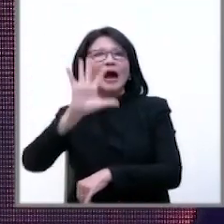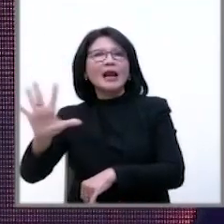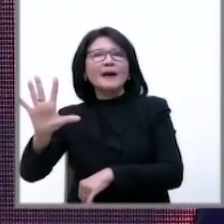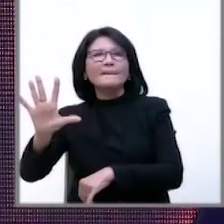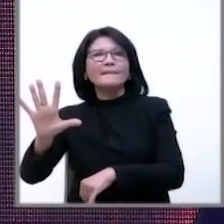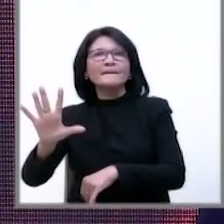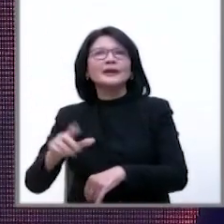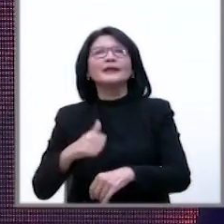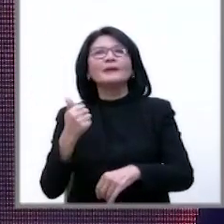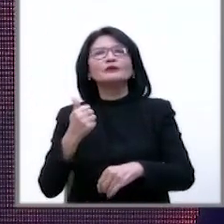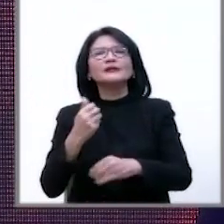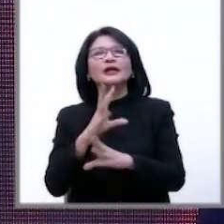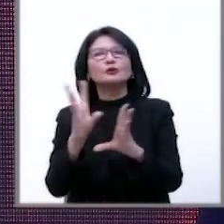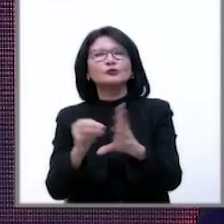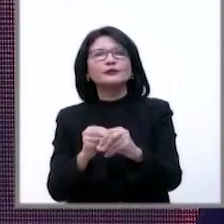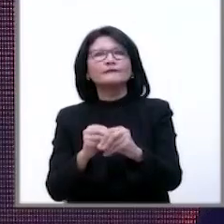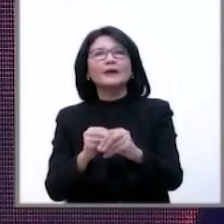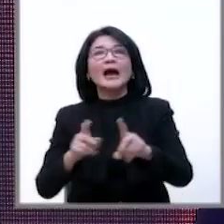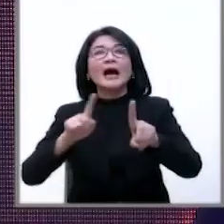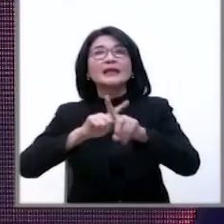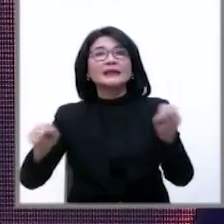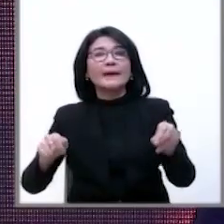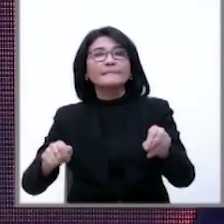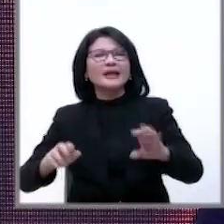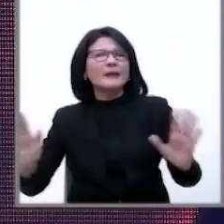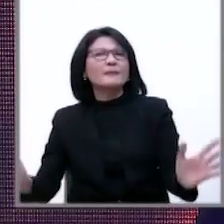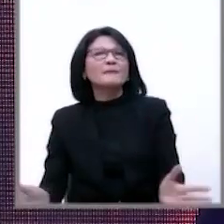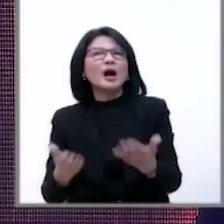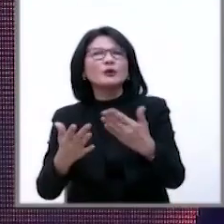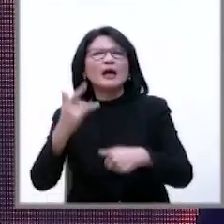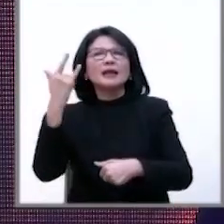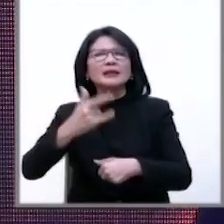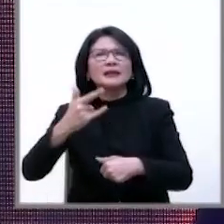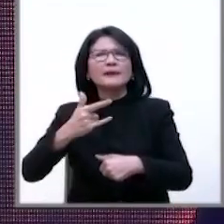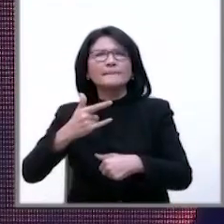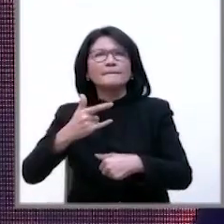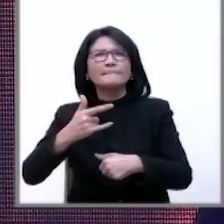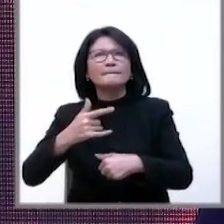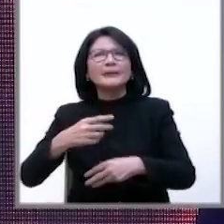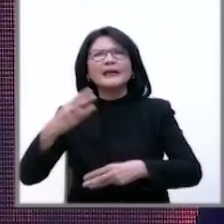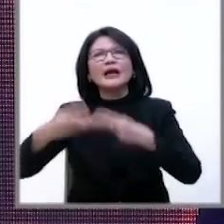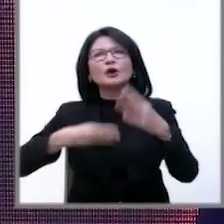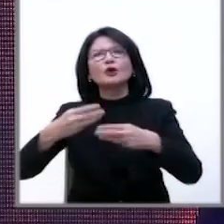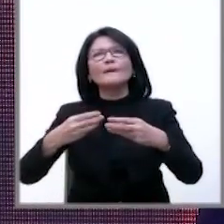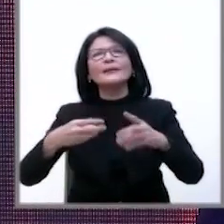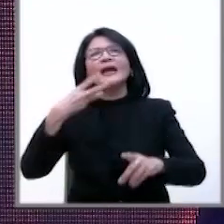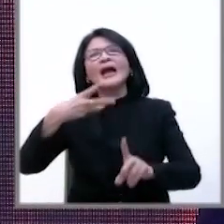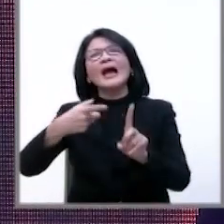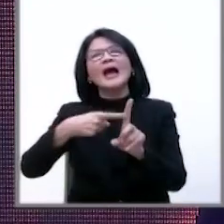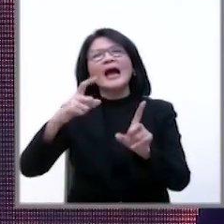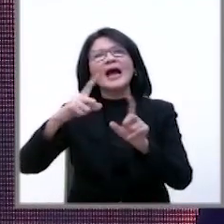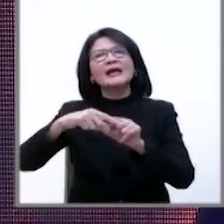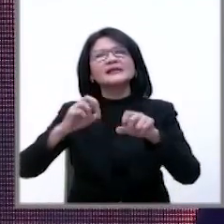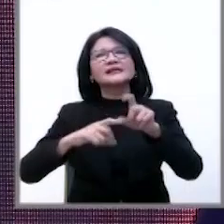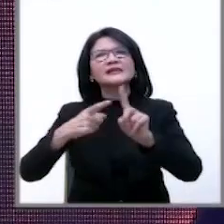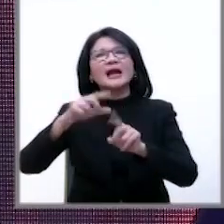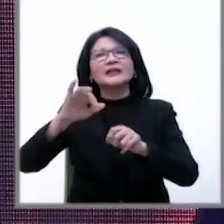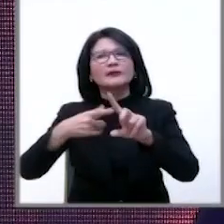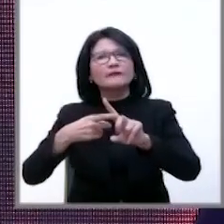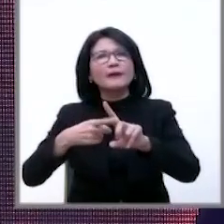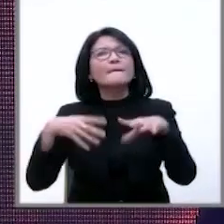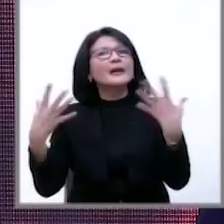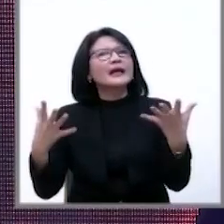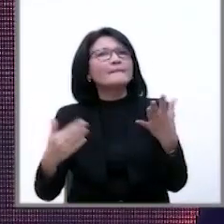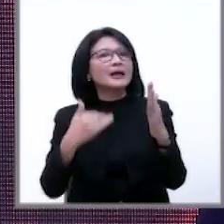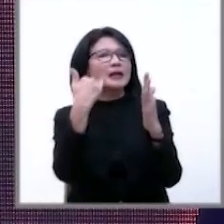dan inklusif namun praktik pembangunan masih berorientasi pada ekonomi ekstraktif pertanyaannya Bagaimana